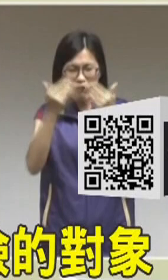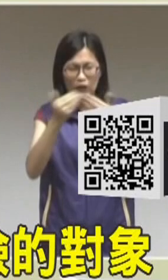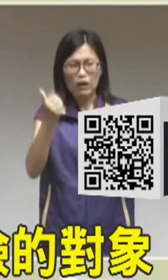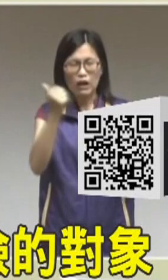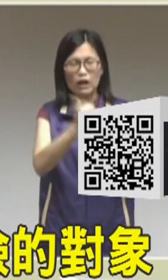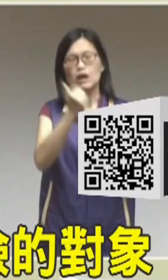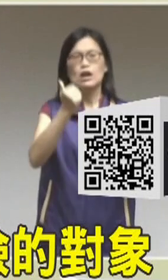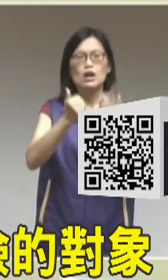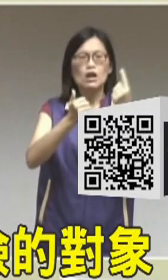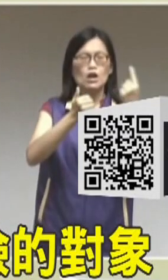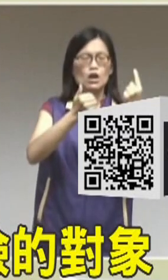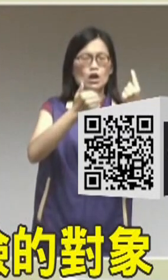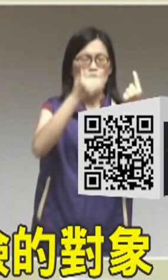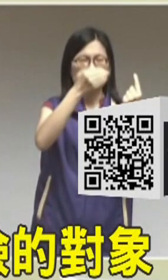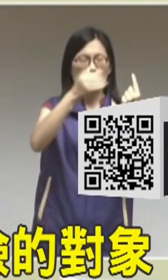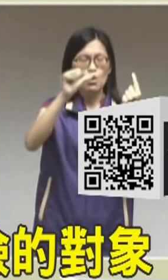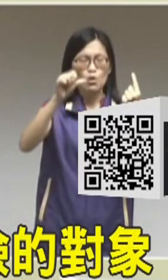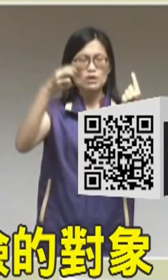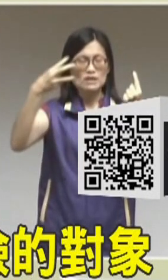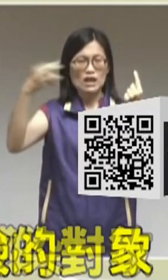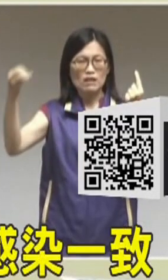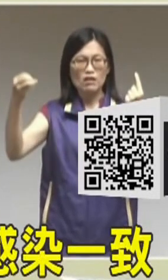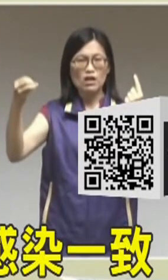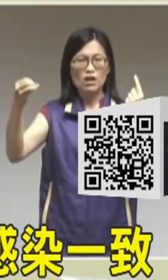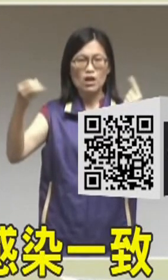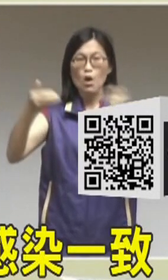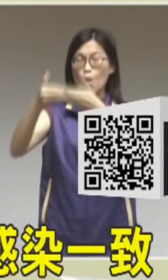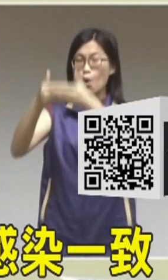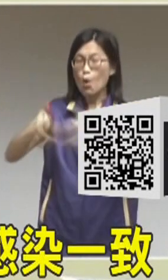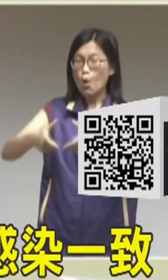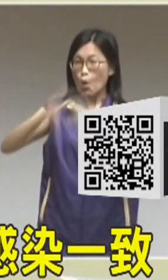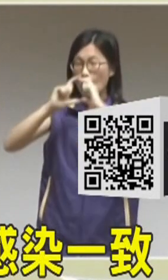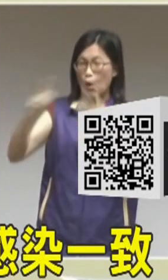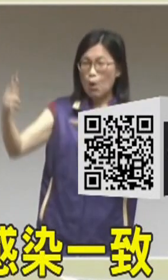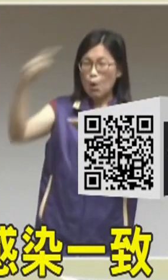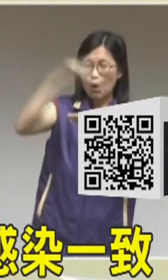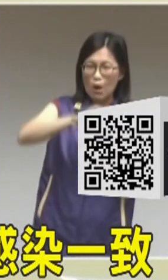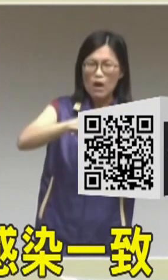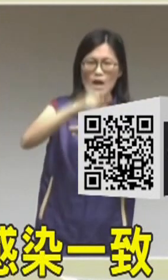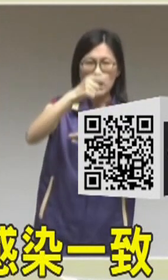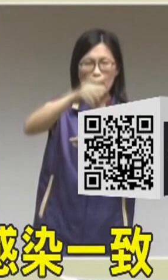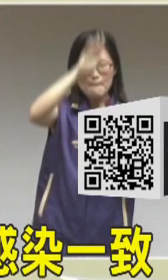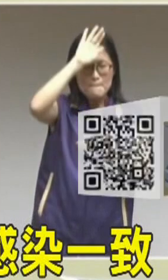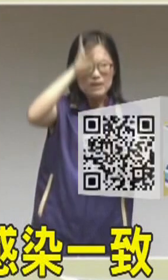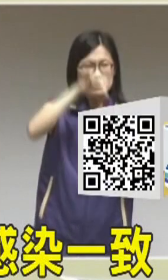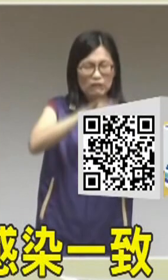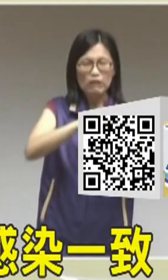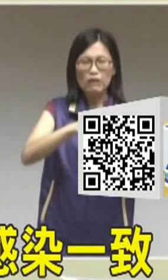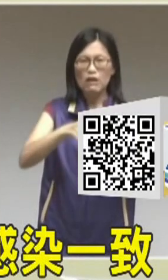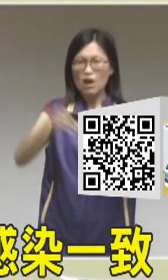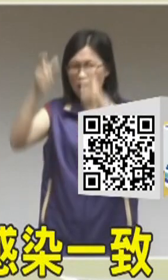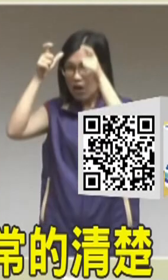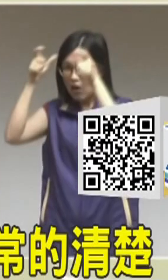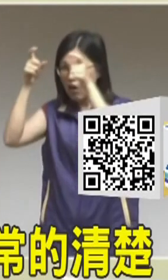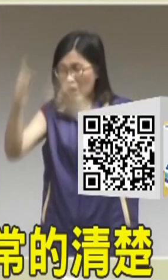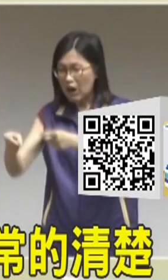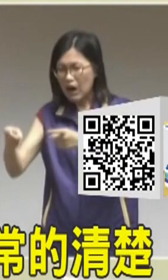就是从中国大陆回来居检的对象，他的病毒株跟高雄港的群聚感染是一致，